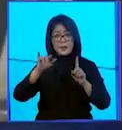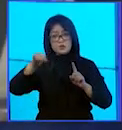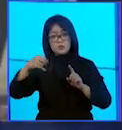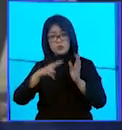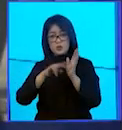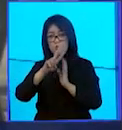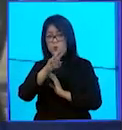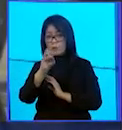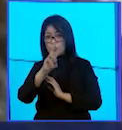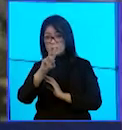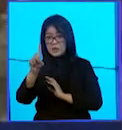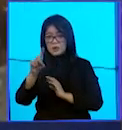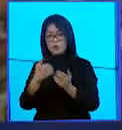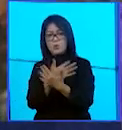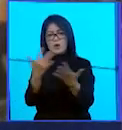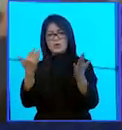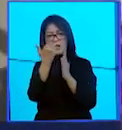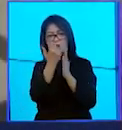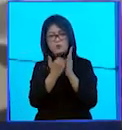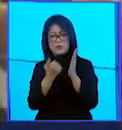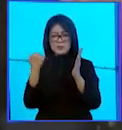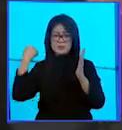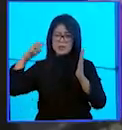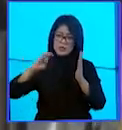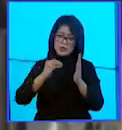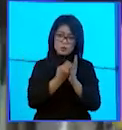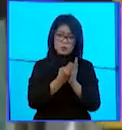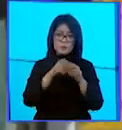Warga diimbau tetap patuh protokol kesehatan dan tidak lengah agar penyebaran